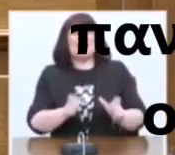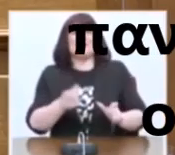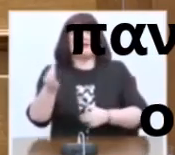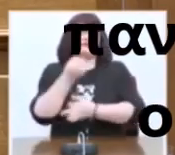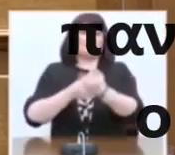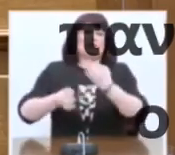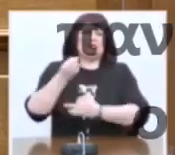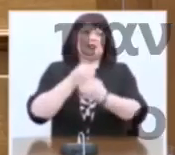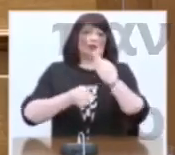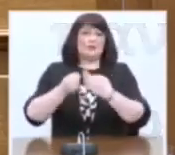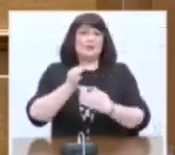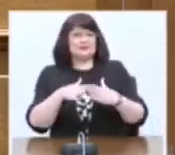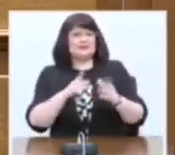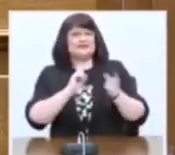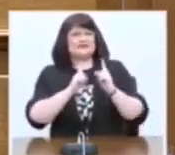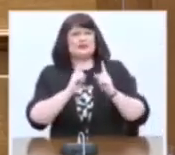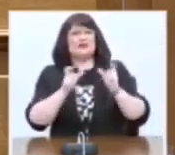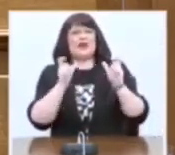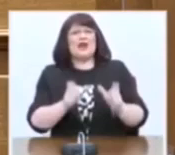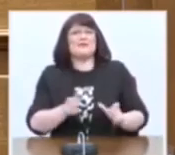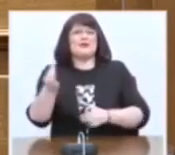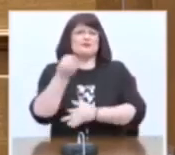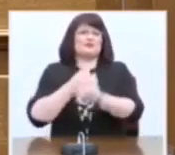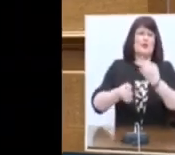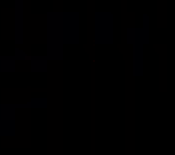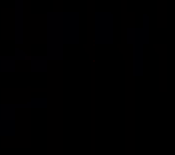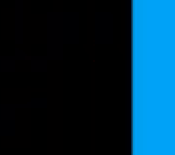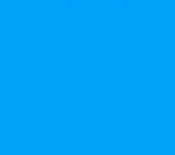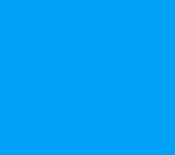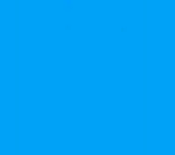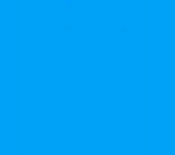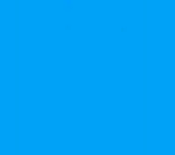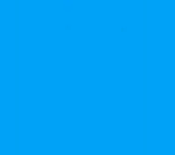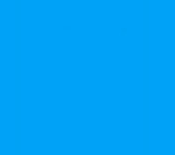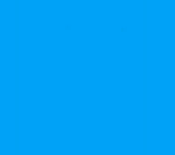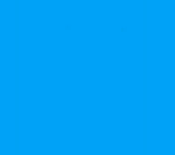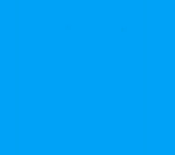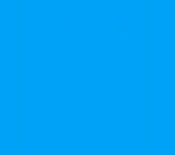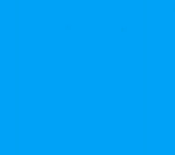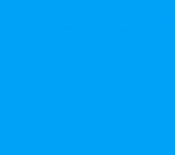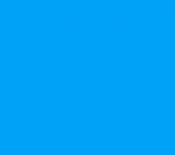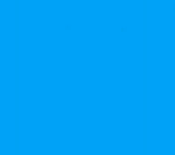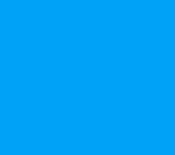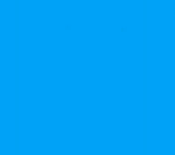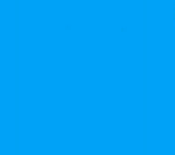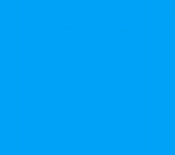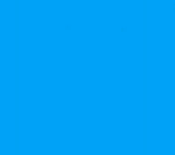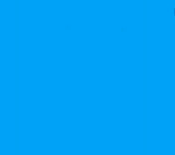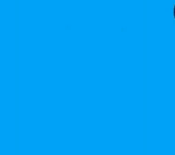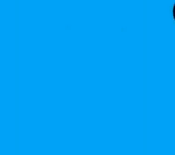Πραγματικά ήταν εξαιρετική ομιλία του. Πραγματικά ήταν εξαιρετική ομιλία του.